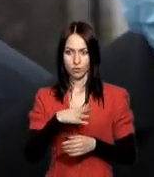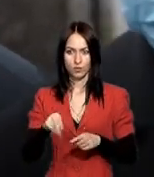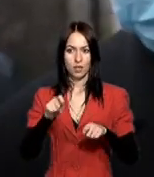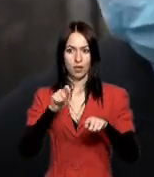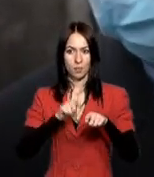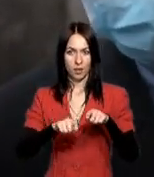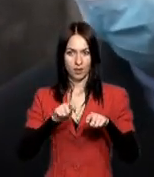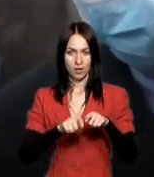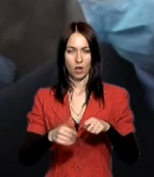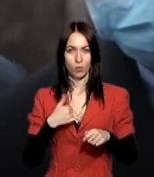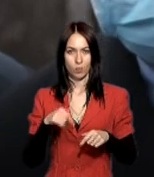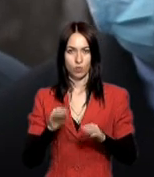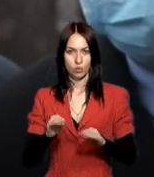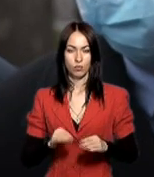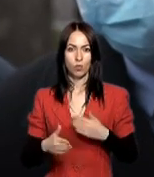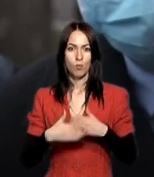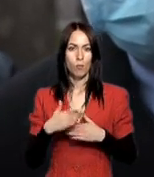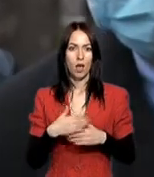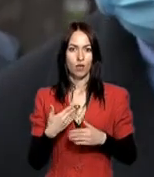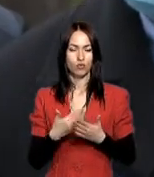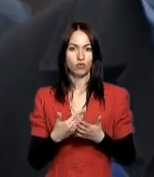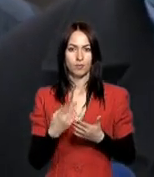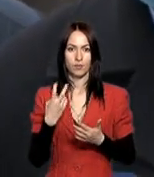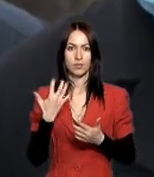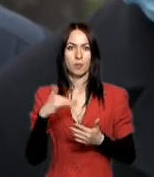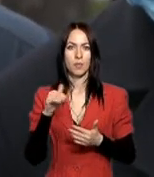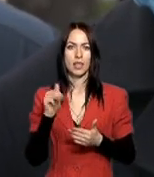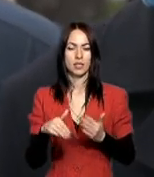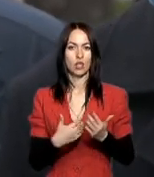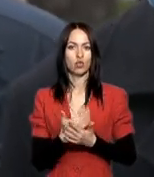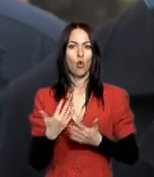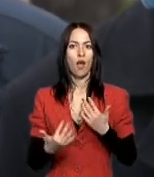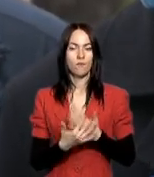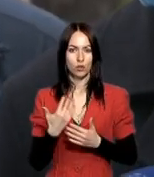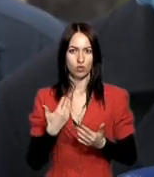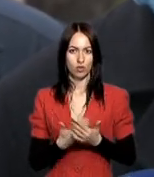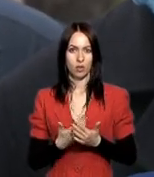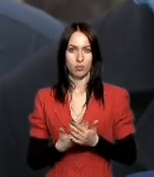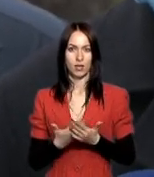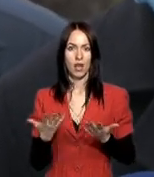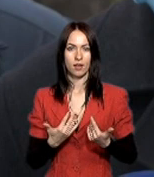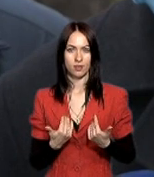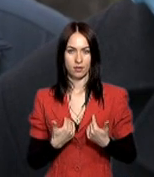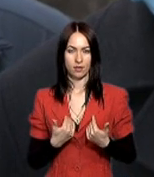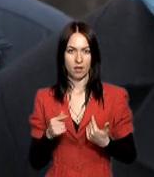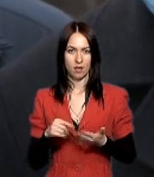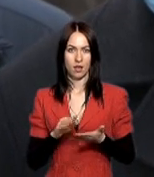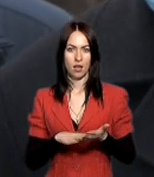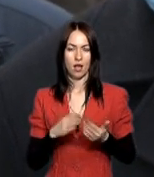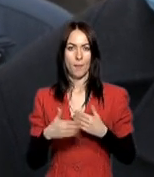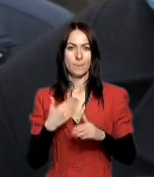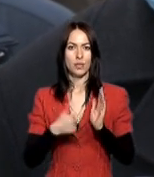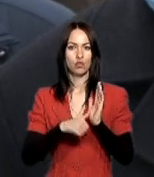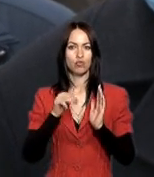тут записано, тут майже 250 тисяч рукавичок, наприклад, ось приблизно таких, яких я. Це біля 6